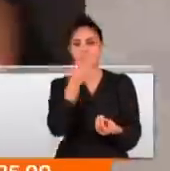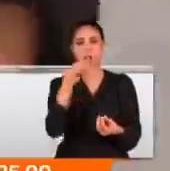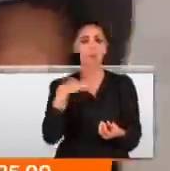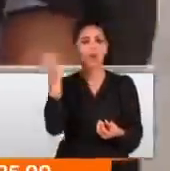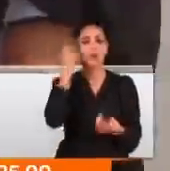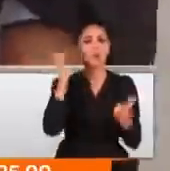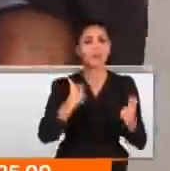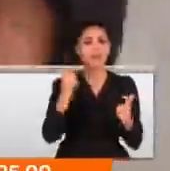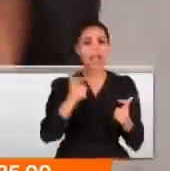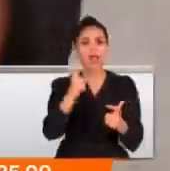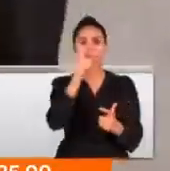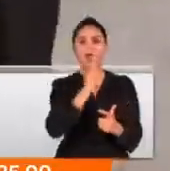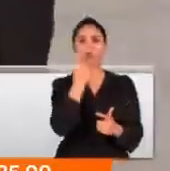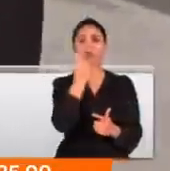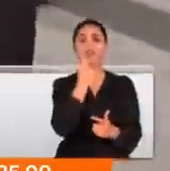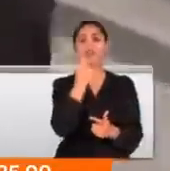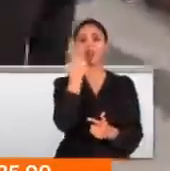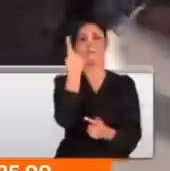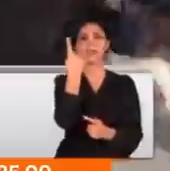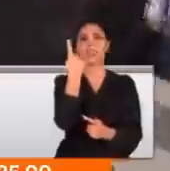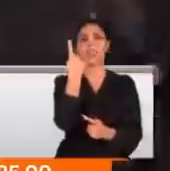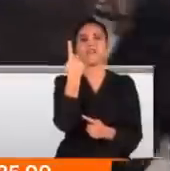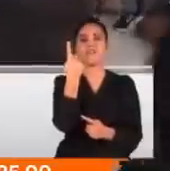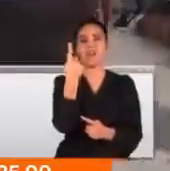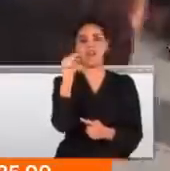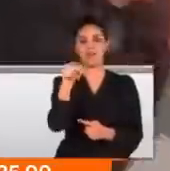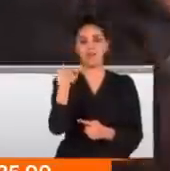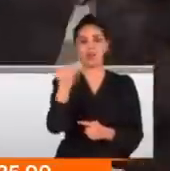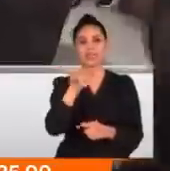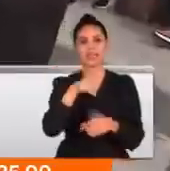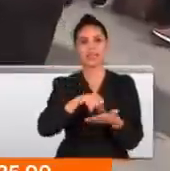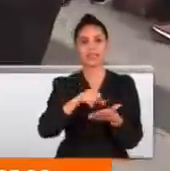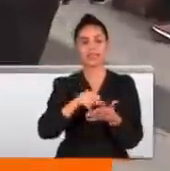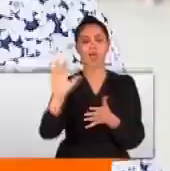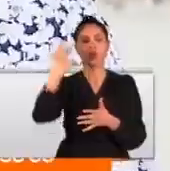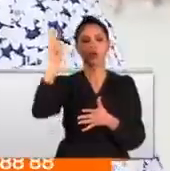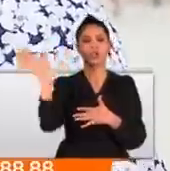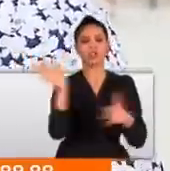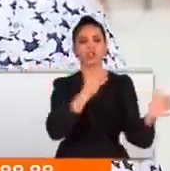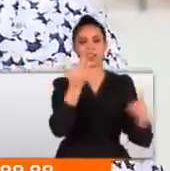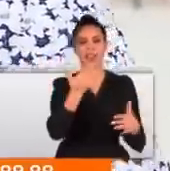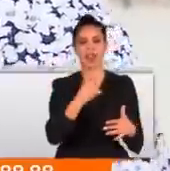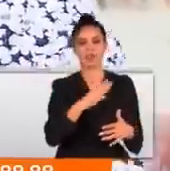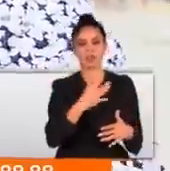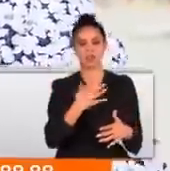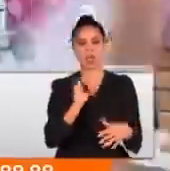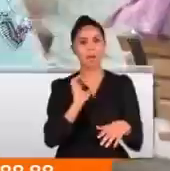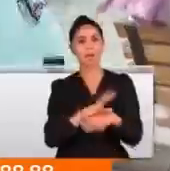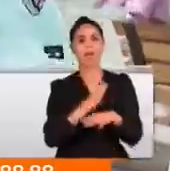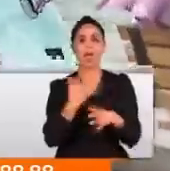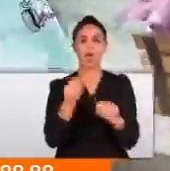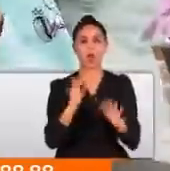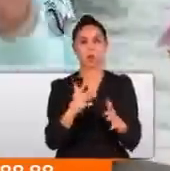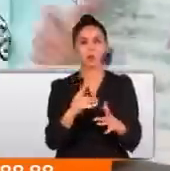alacağız? 100 yılda bir gerçekleşiyor ve artık yakın zamanda güneş fırtınası bekliyoruz. Her an olabilir, her an olabilir.